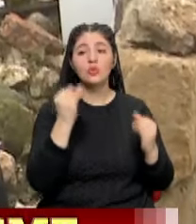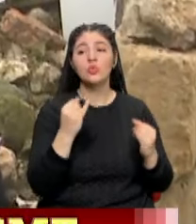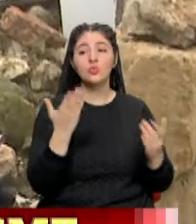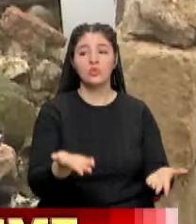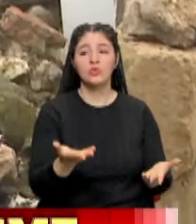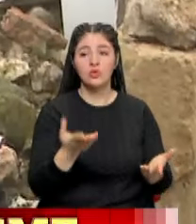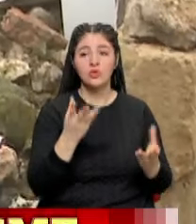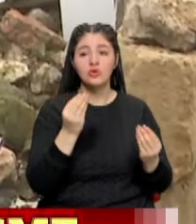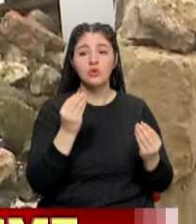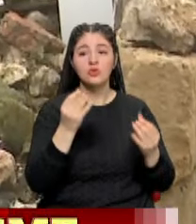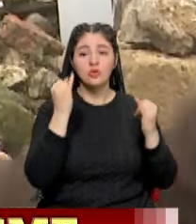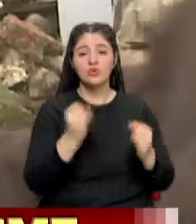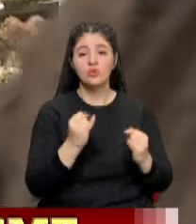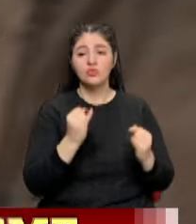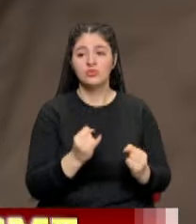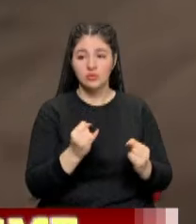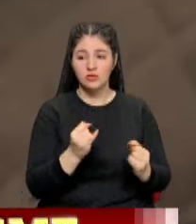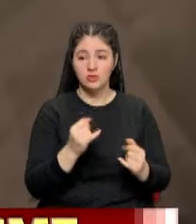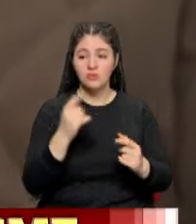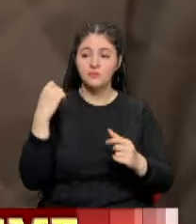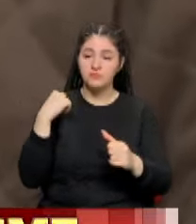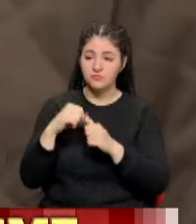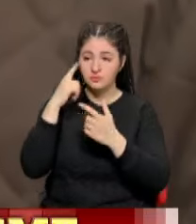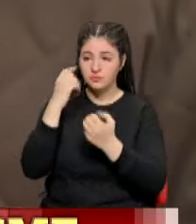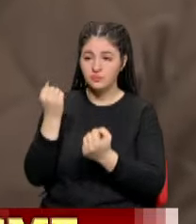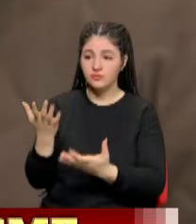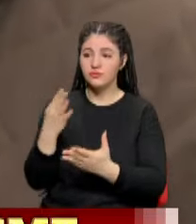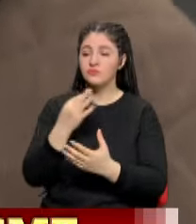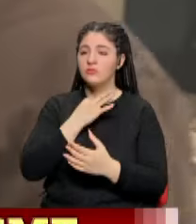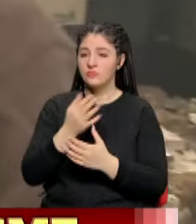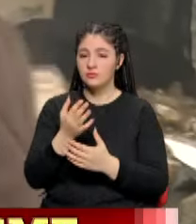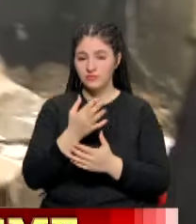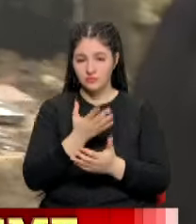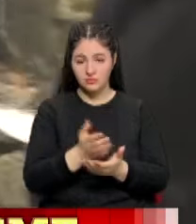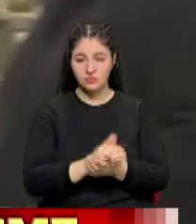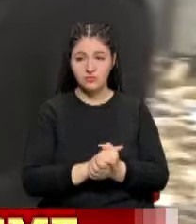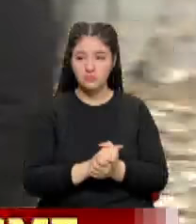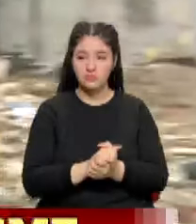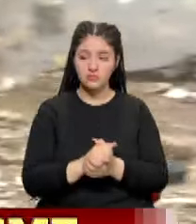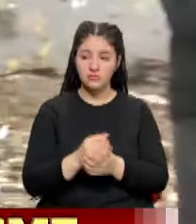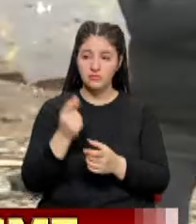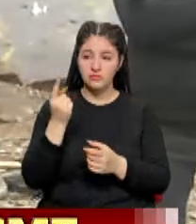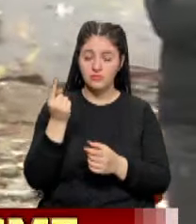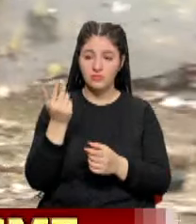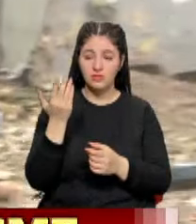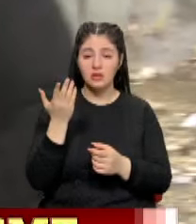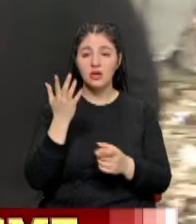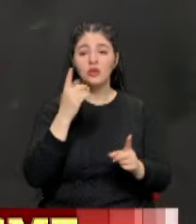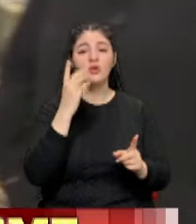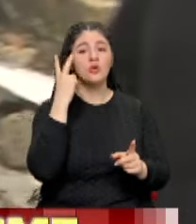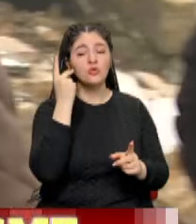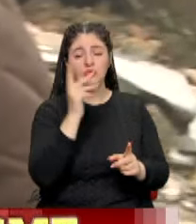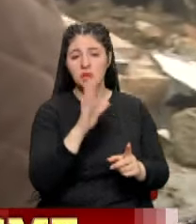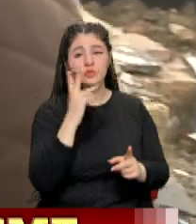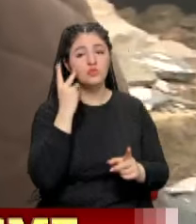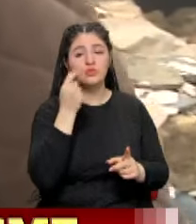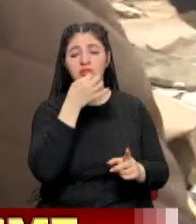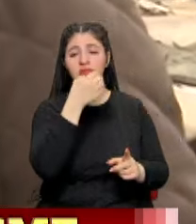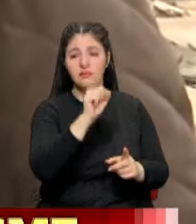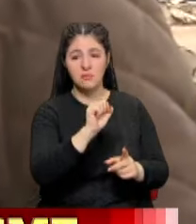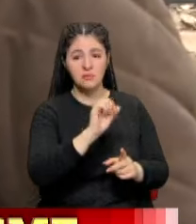kötü. Çok çok kötü. Teşekkür ederim. Sağ olun. Çok teşekkür ederim. Az önce... Ve unutturmayın.